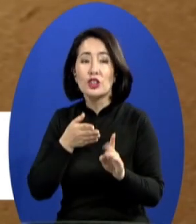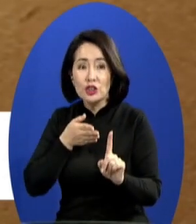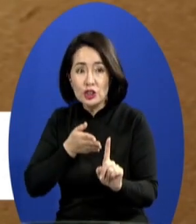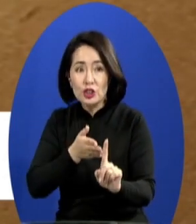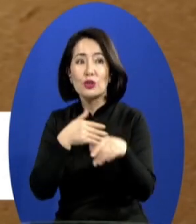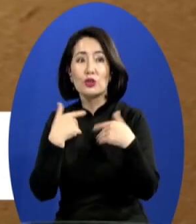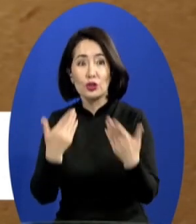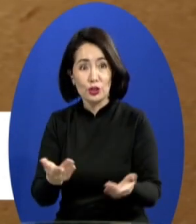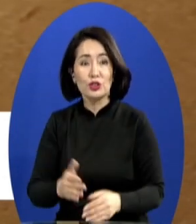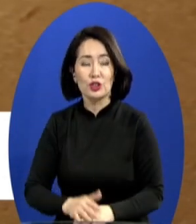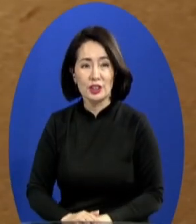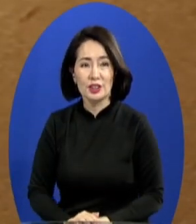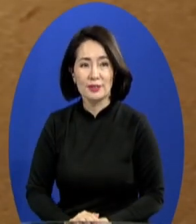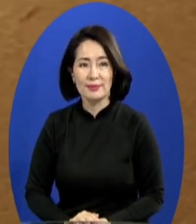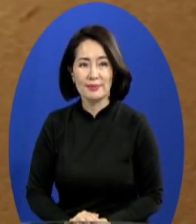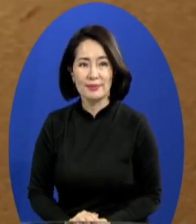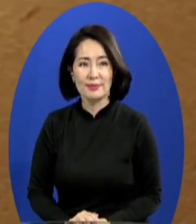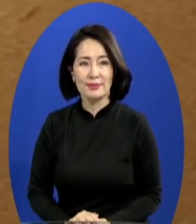юм.